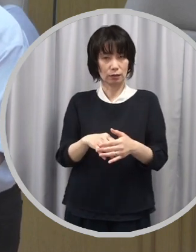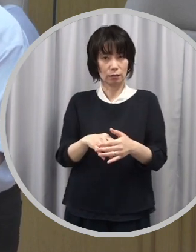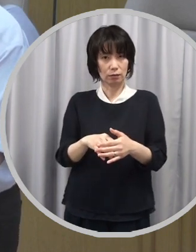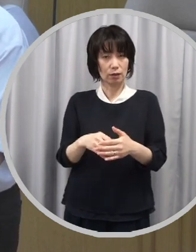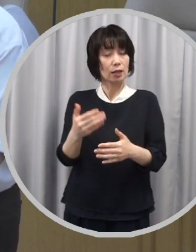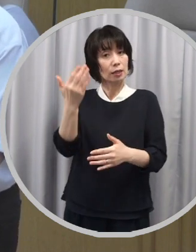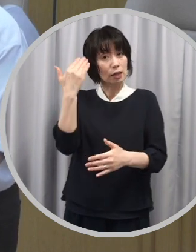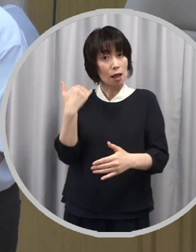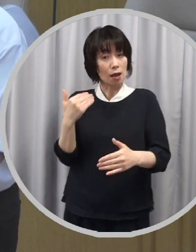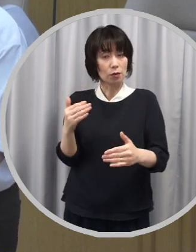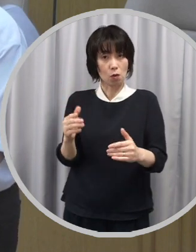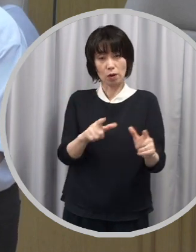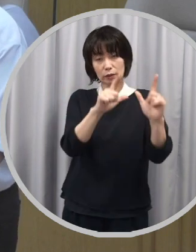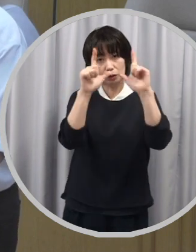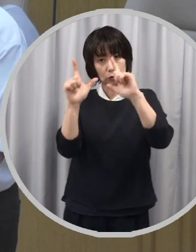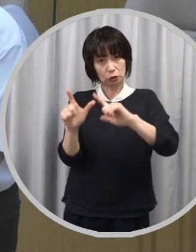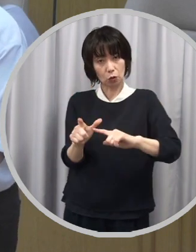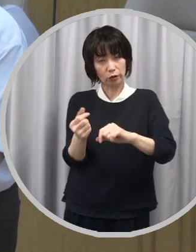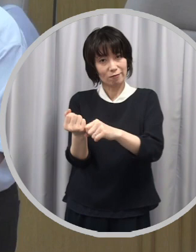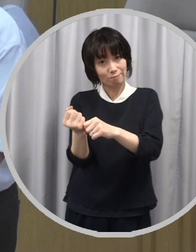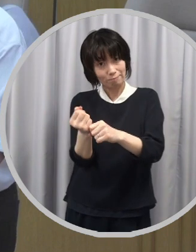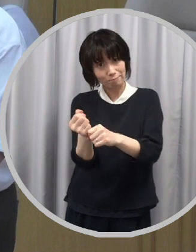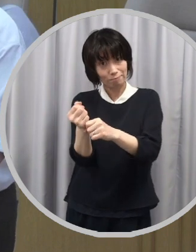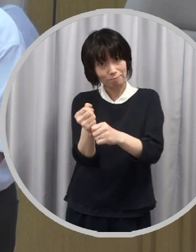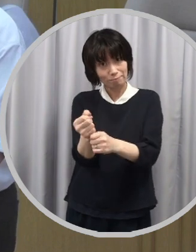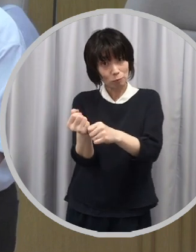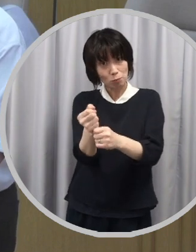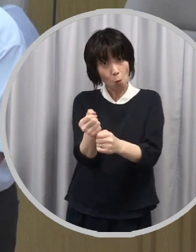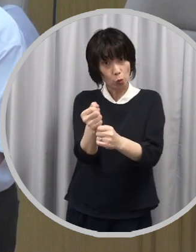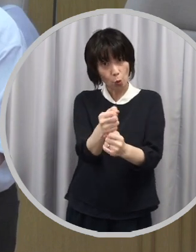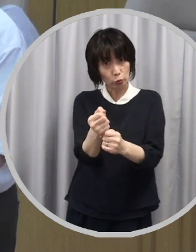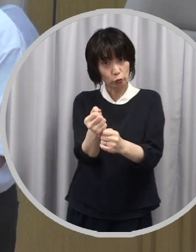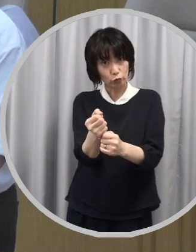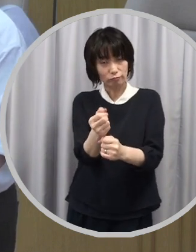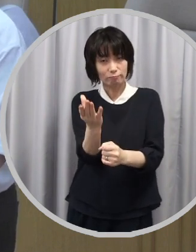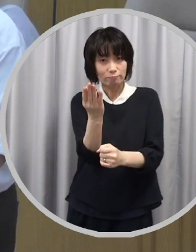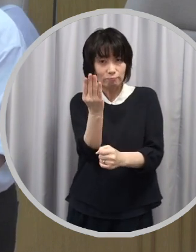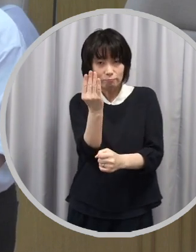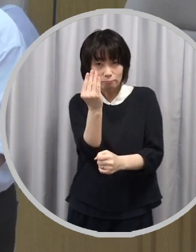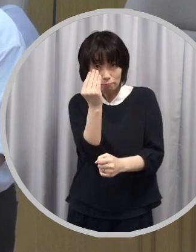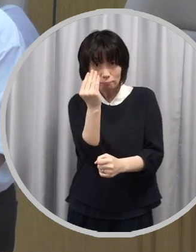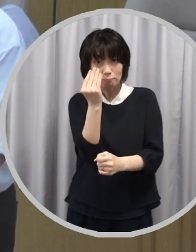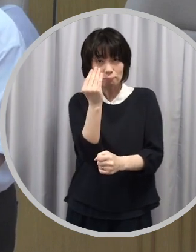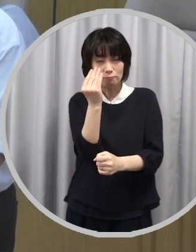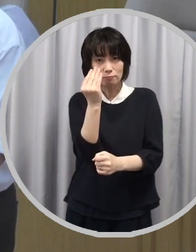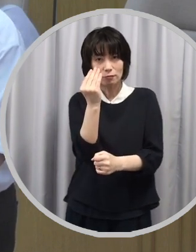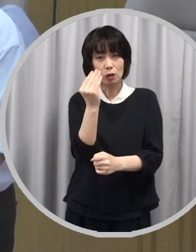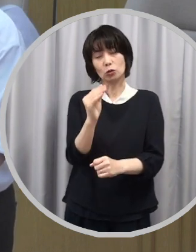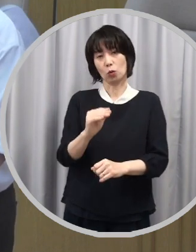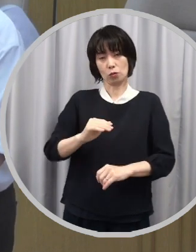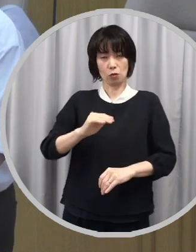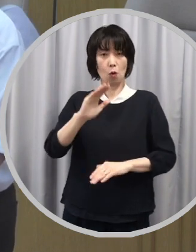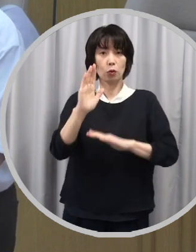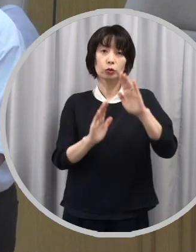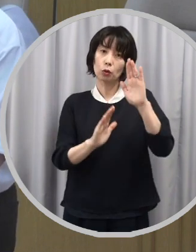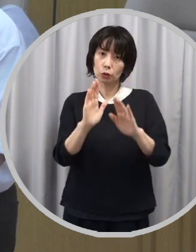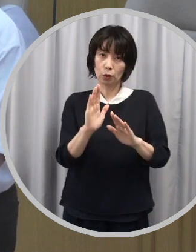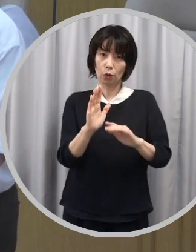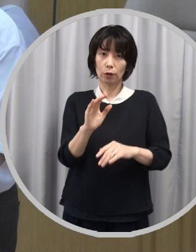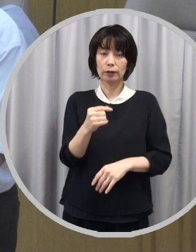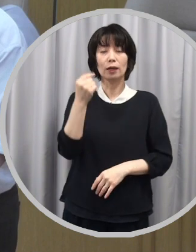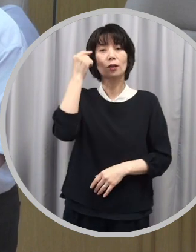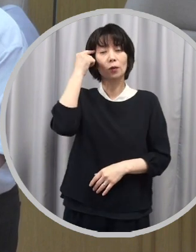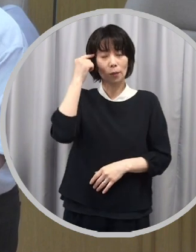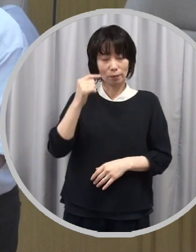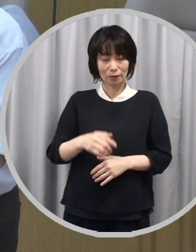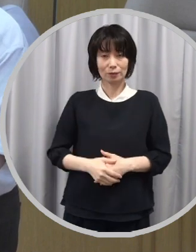以前の日常に戻るにもう少し時間がかかるにしても、もうちょっとのところまで来ている